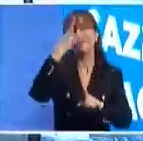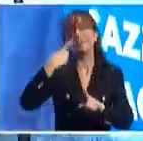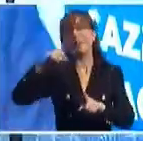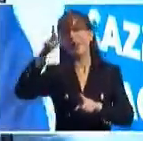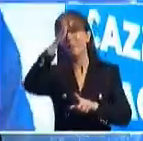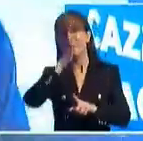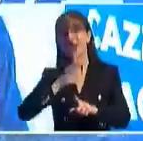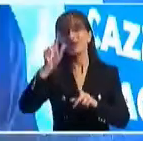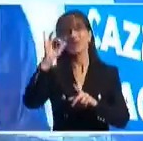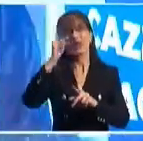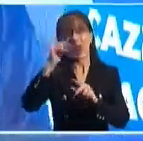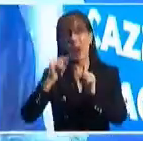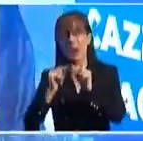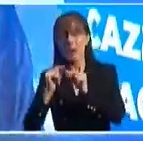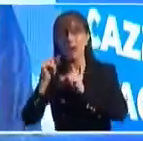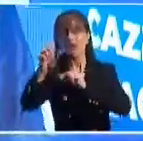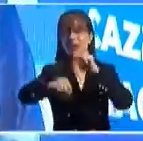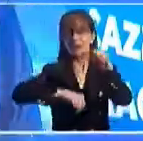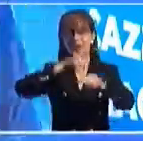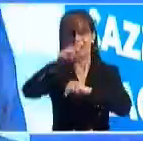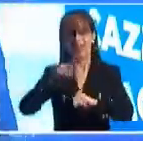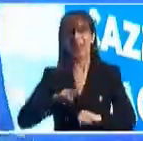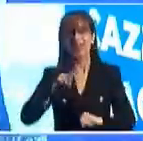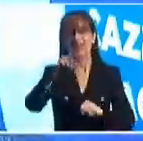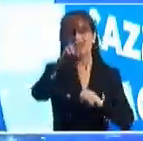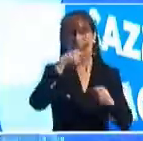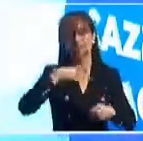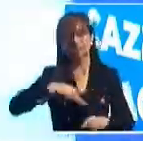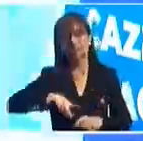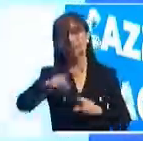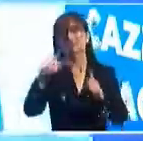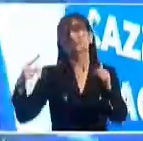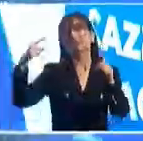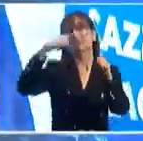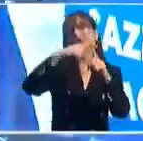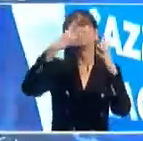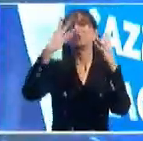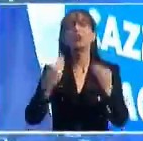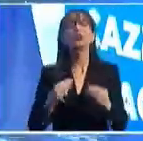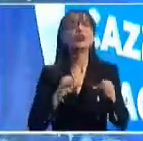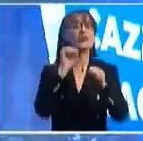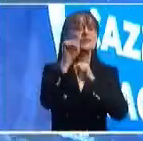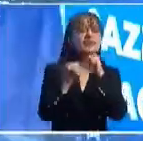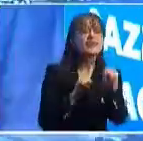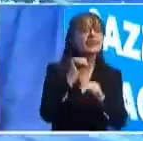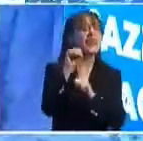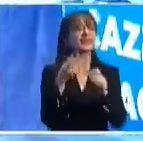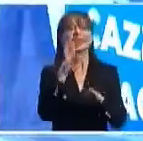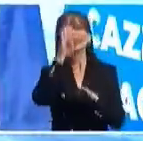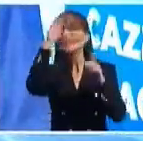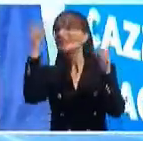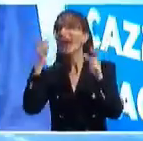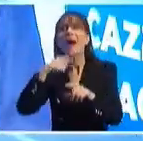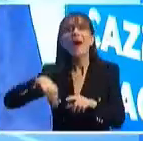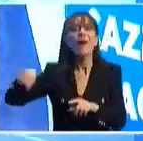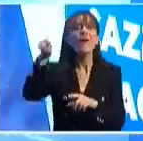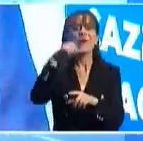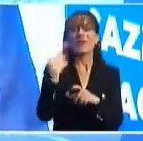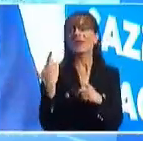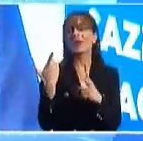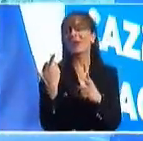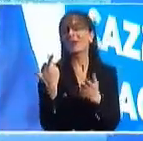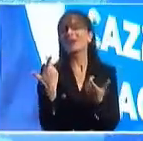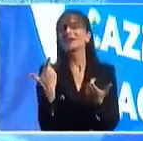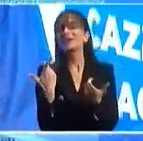bisiklet yoluna inşallah ulaşmış olacağız ve bisikleti İstanbul'un en cazip ulaşım araçlarından